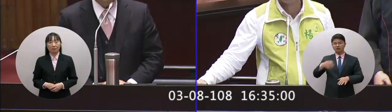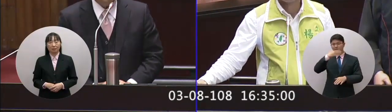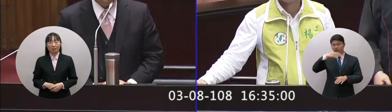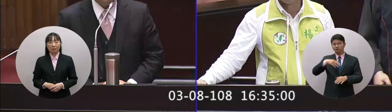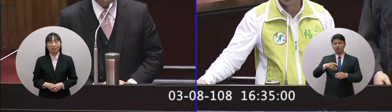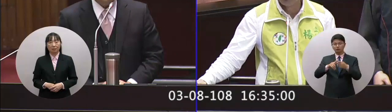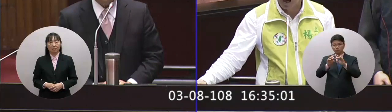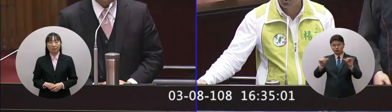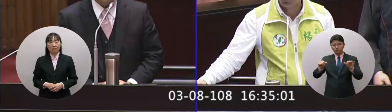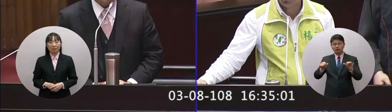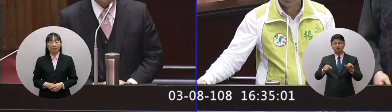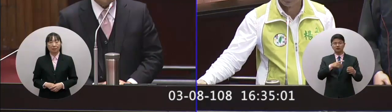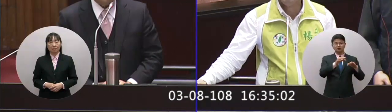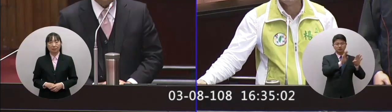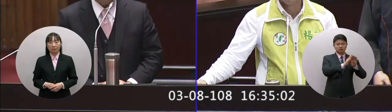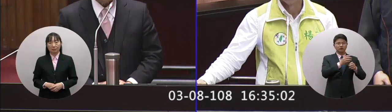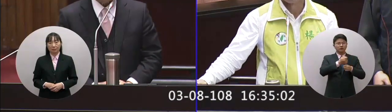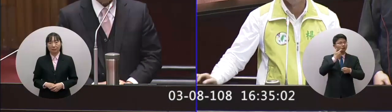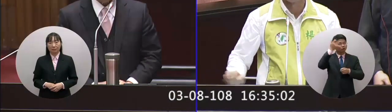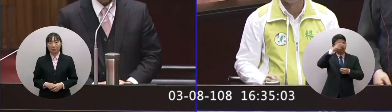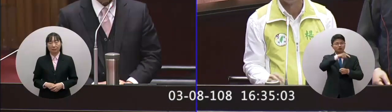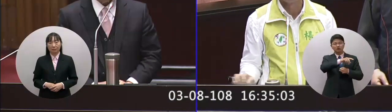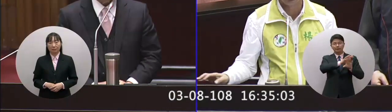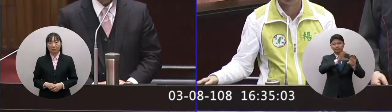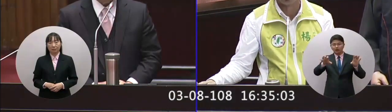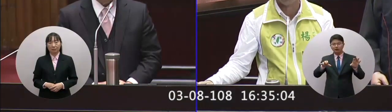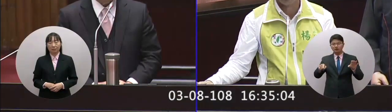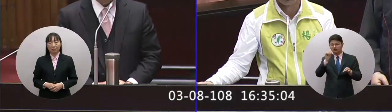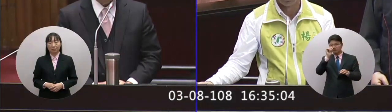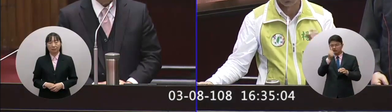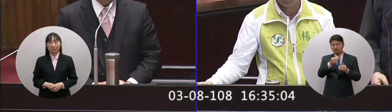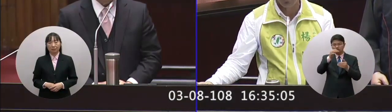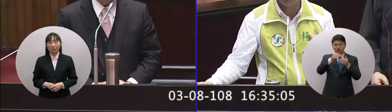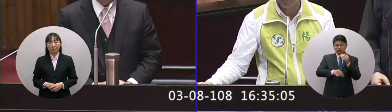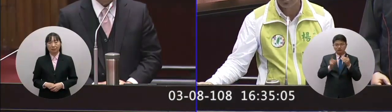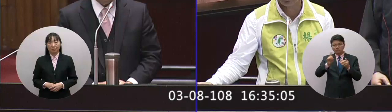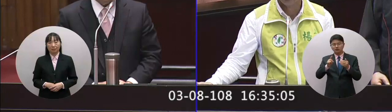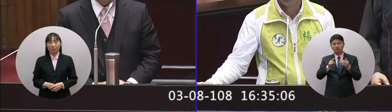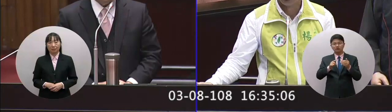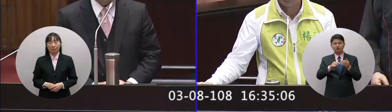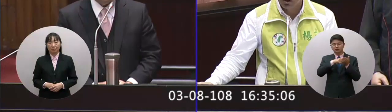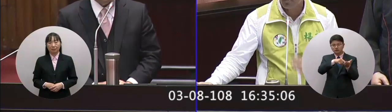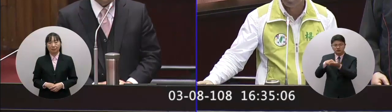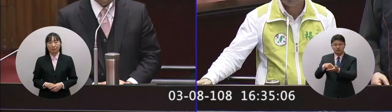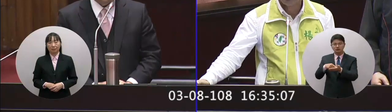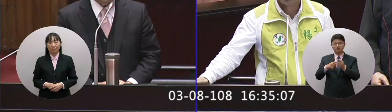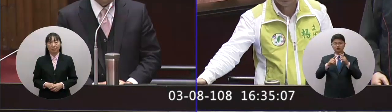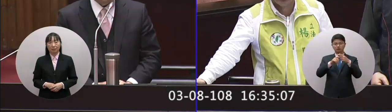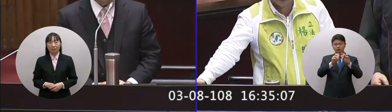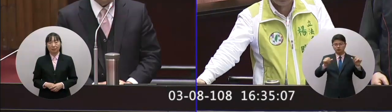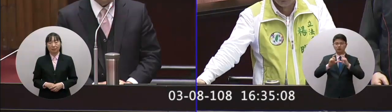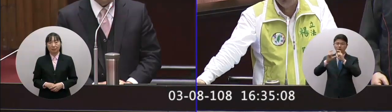办法像金门马祖可以透过特殊的管道跟方式还地于